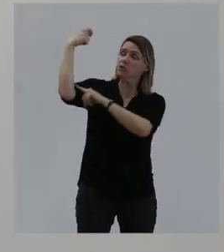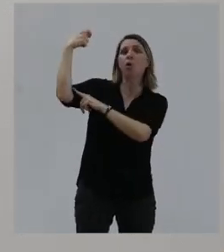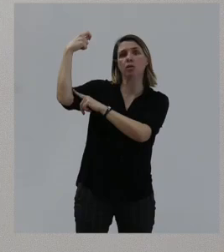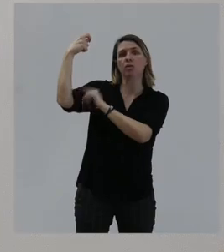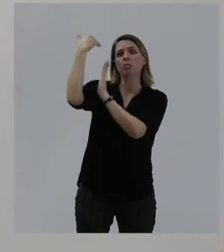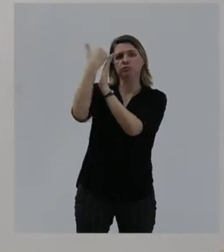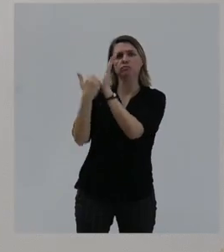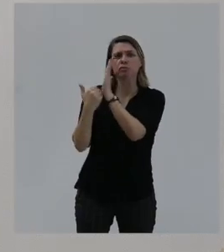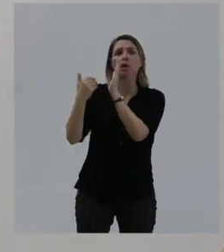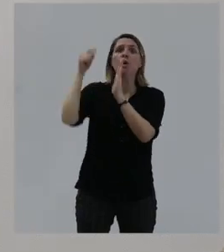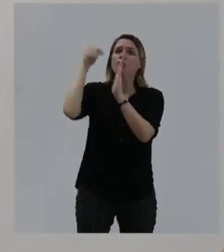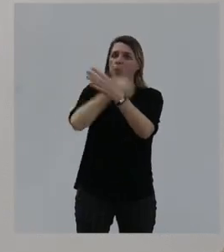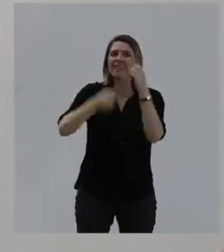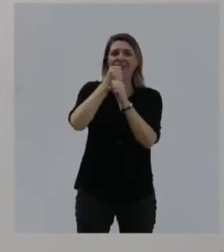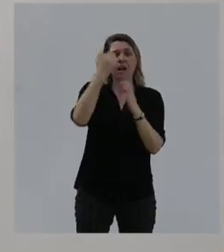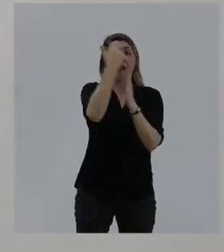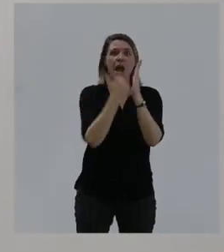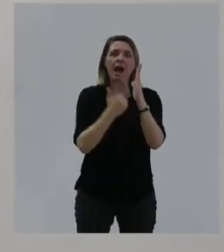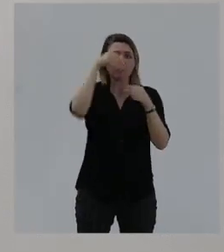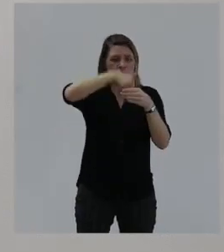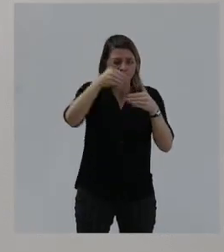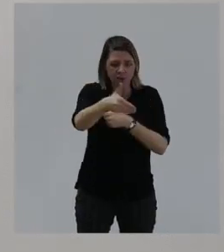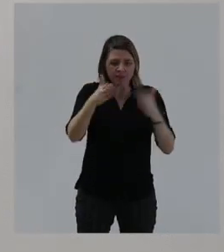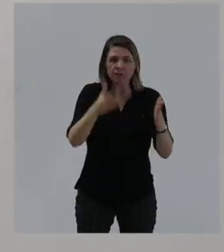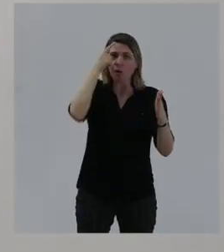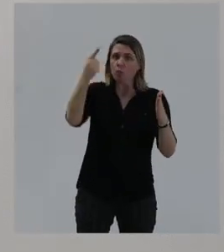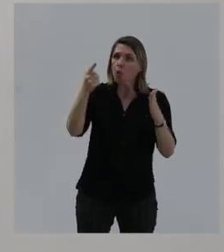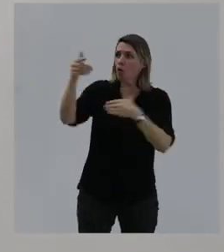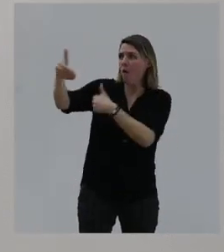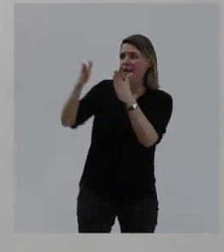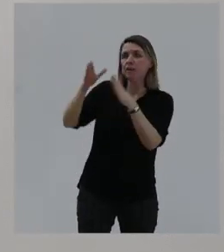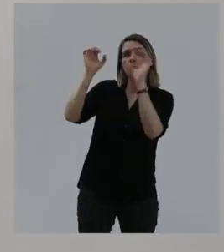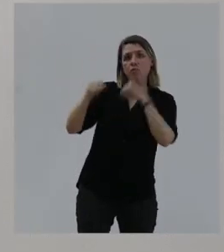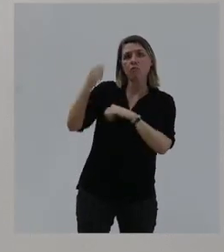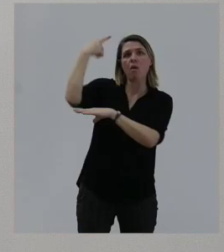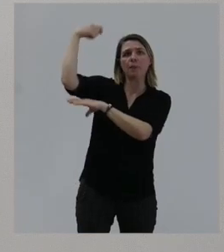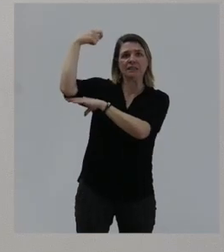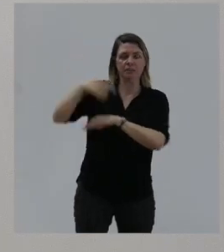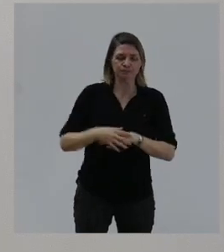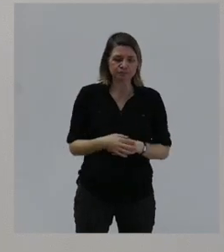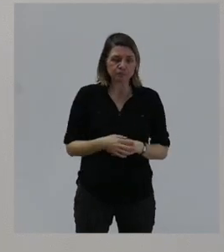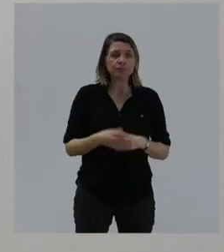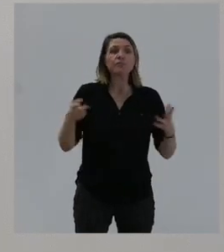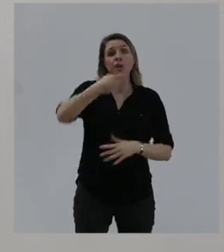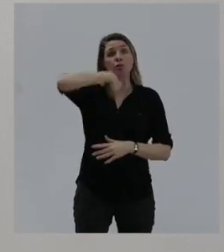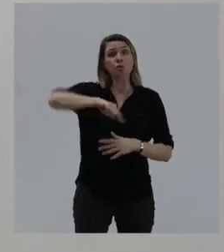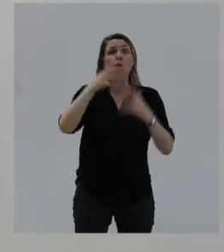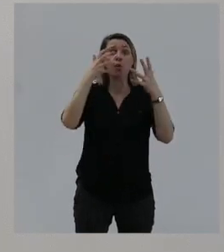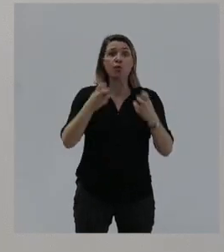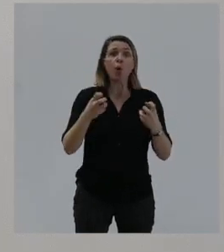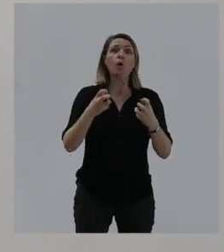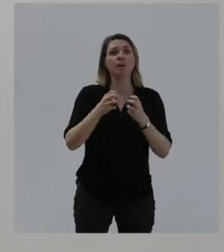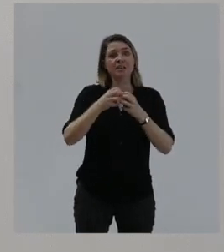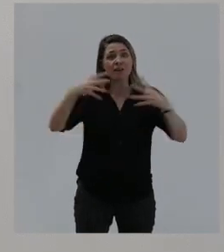devons adopter des règles internes pour encadrer ces pouvoirs, là où c'est possible. Nous voulons développer des outils